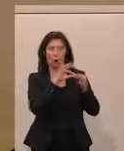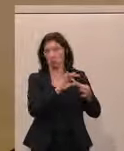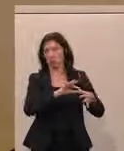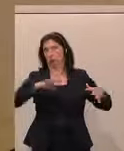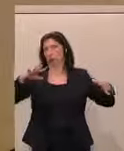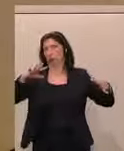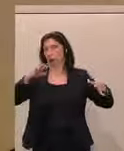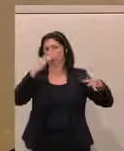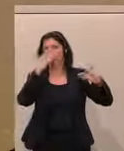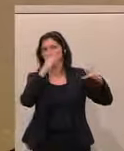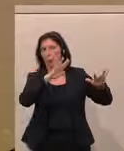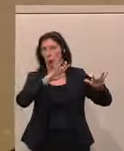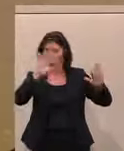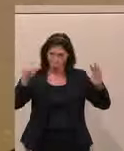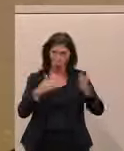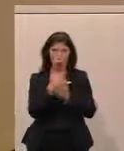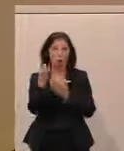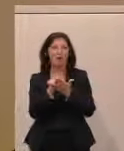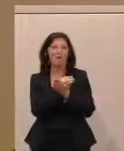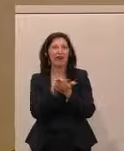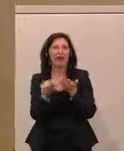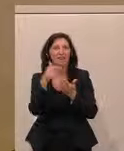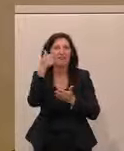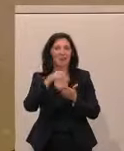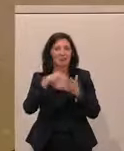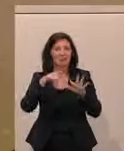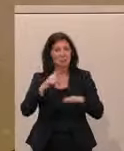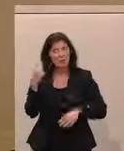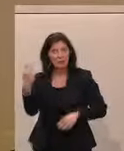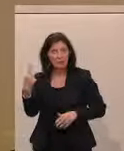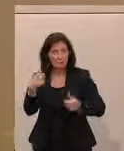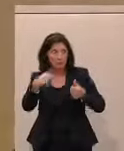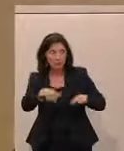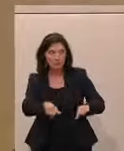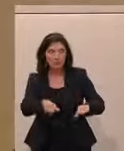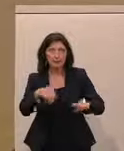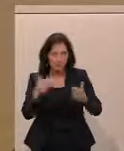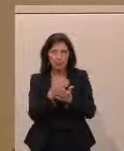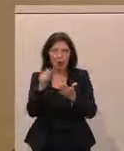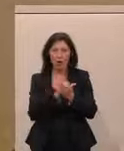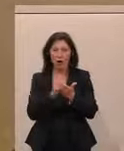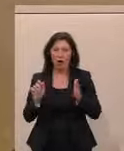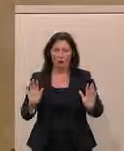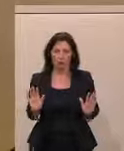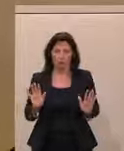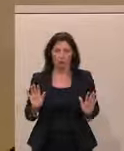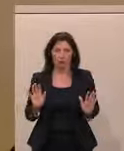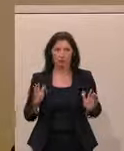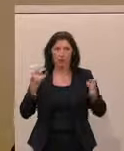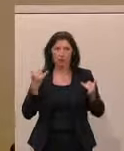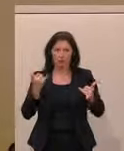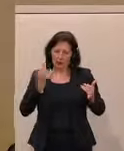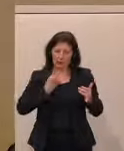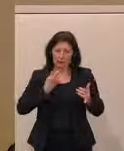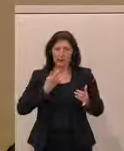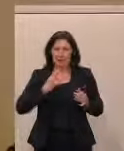vorgezogene Neuwahlen 2017 erzwungen. Ganz nüchtern betrachtet, und da kommt wahrscheinlich der Rechtsanwalt in